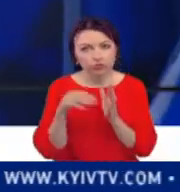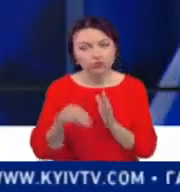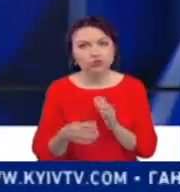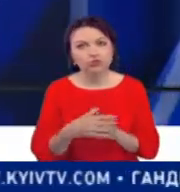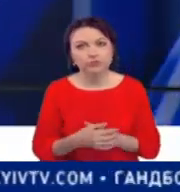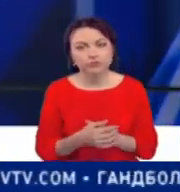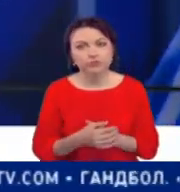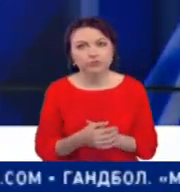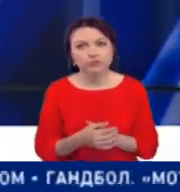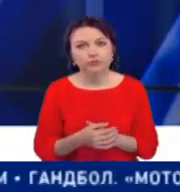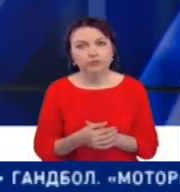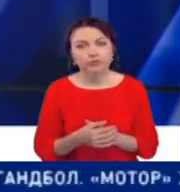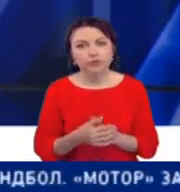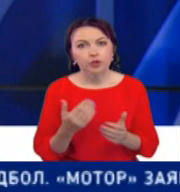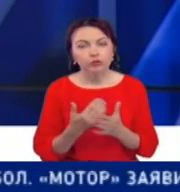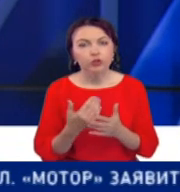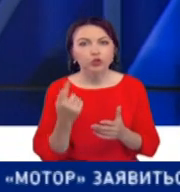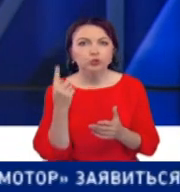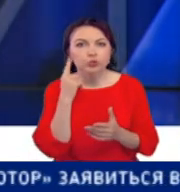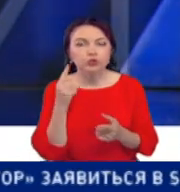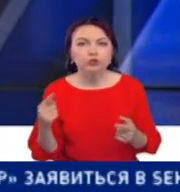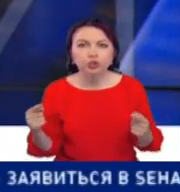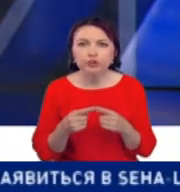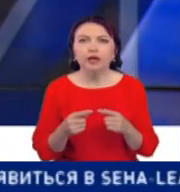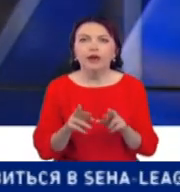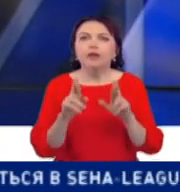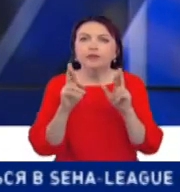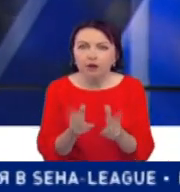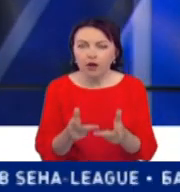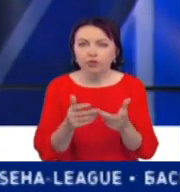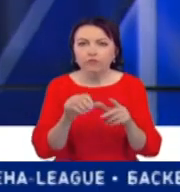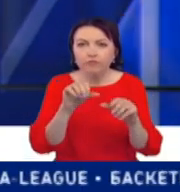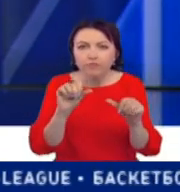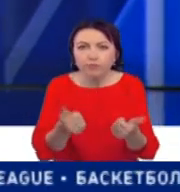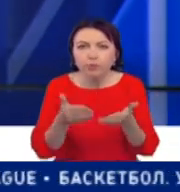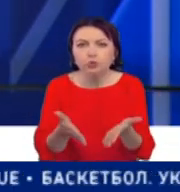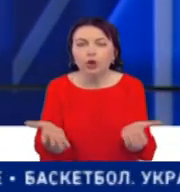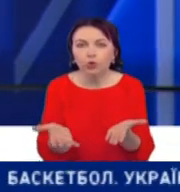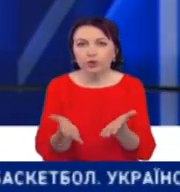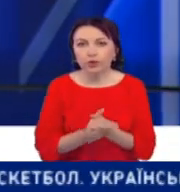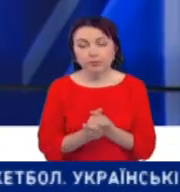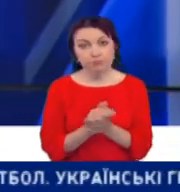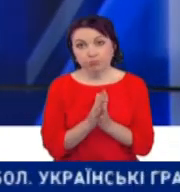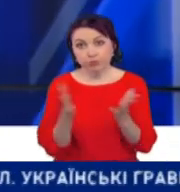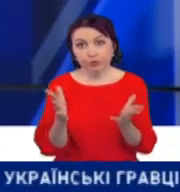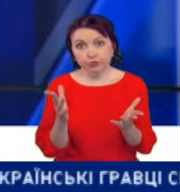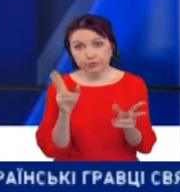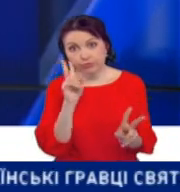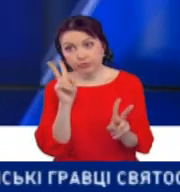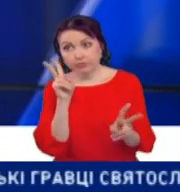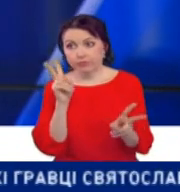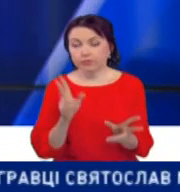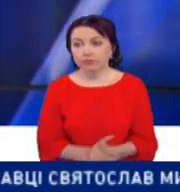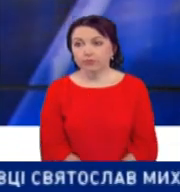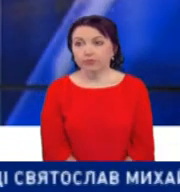от так, щоб почути чітке як... Ну, від кого чуєш, від кого, а в більшості, то ні. Пан Андрій, прошу, будь ласка.